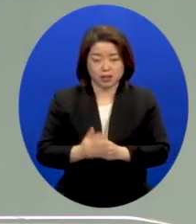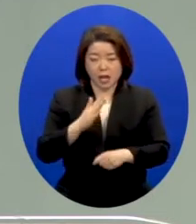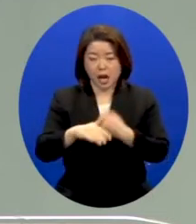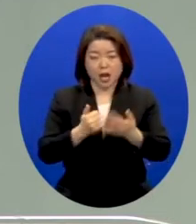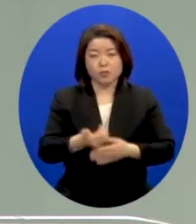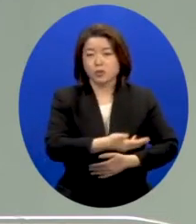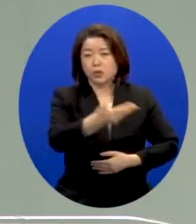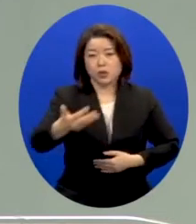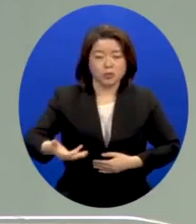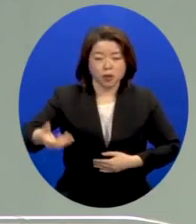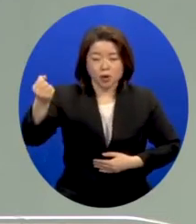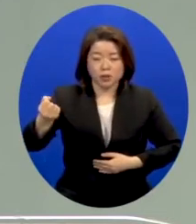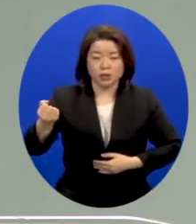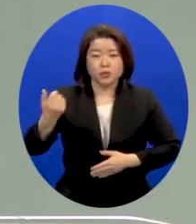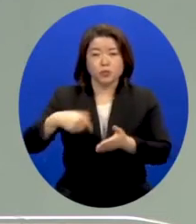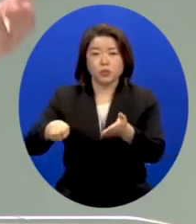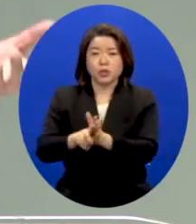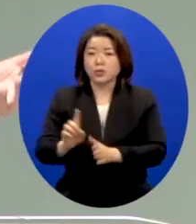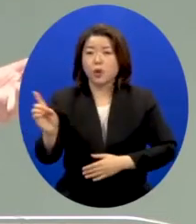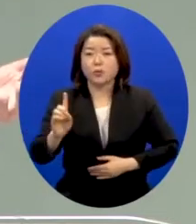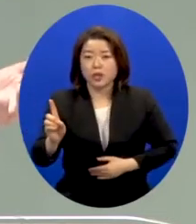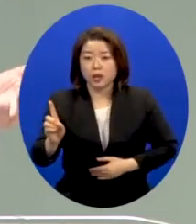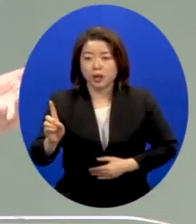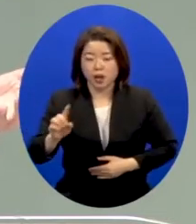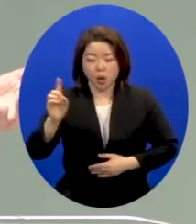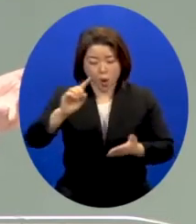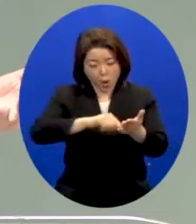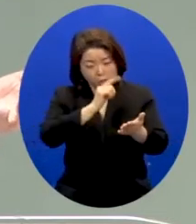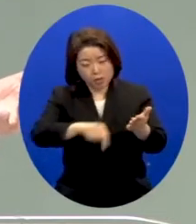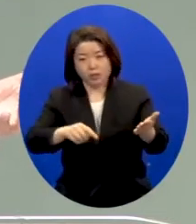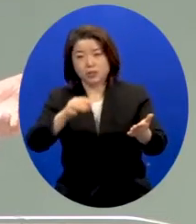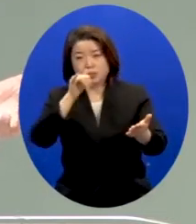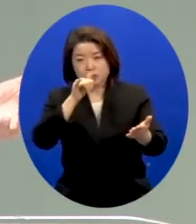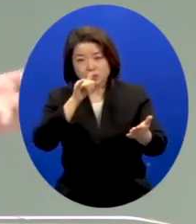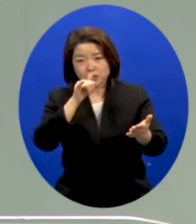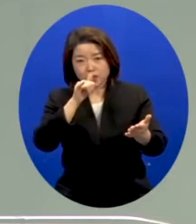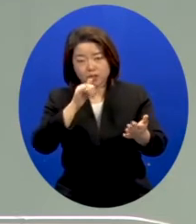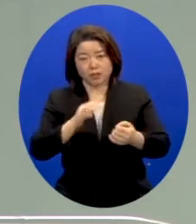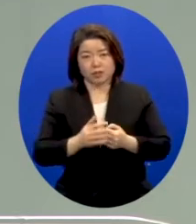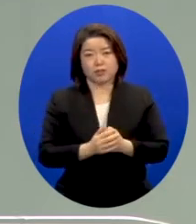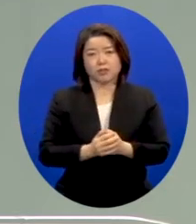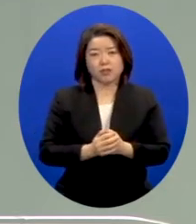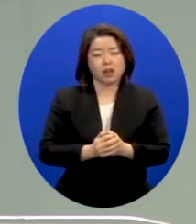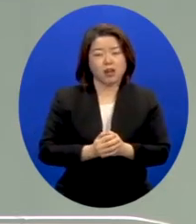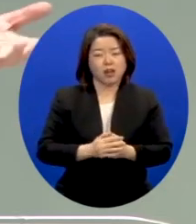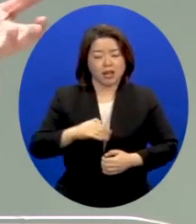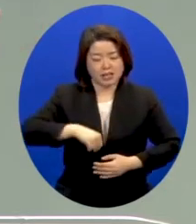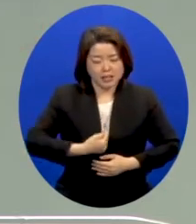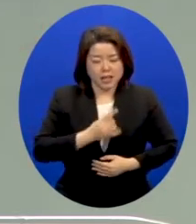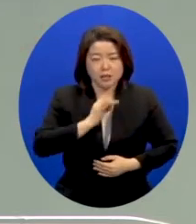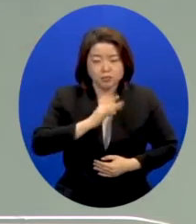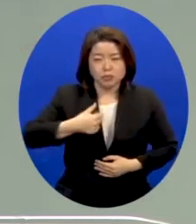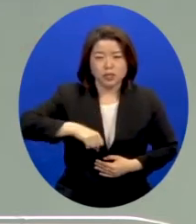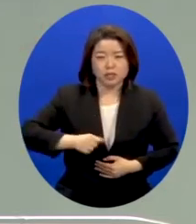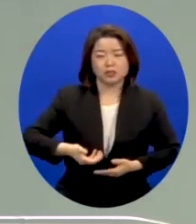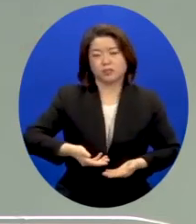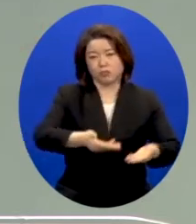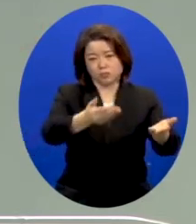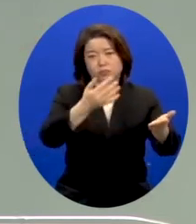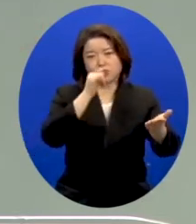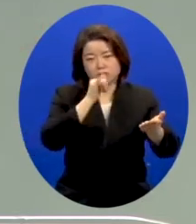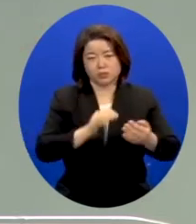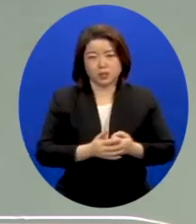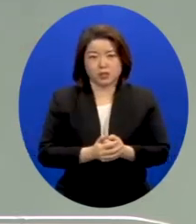위해서 하나님은 도대체 무슨 대가를 지불 하신 거죠 당신의 독생자를 내어 주셨어요